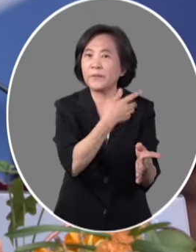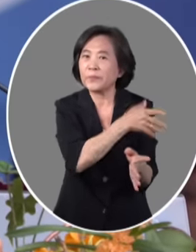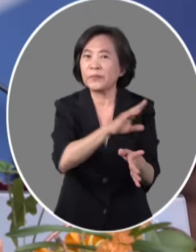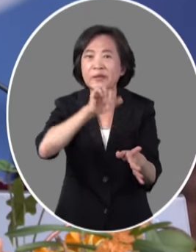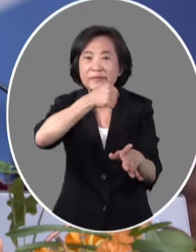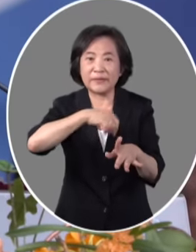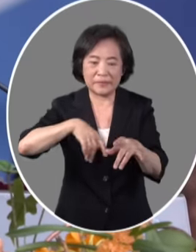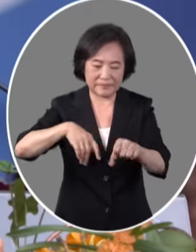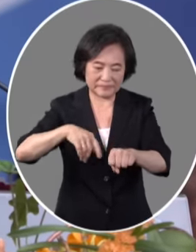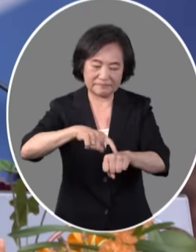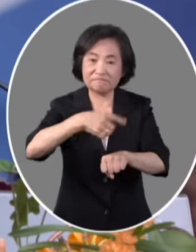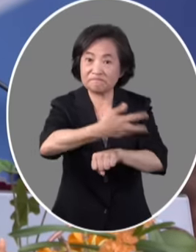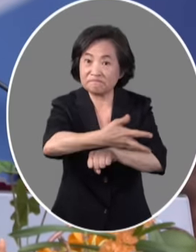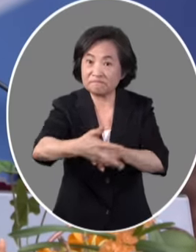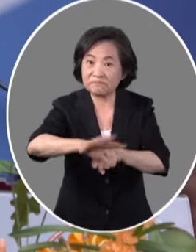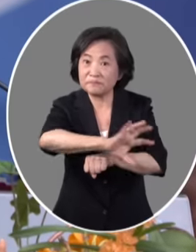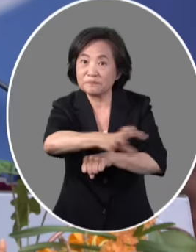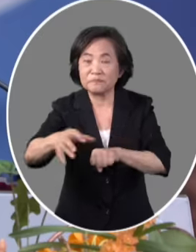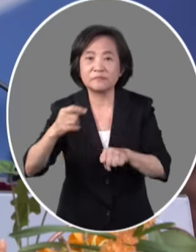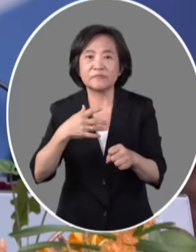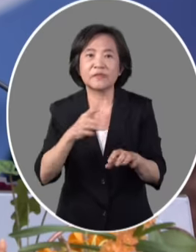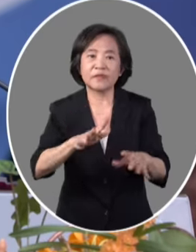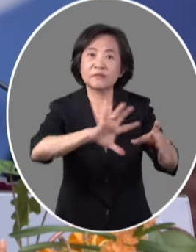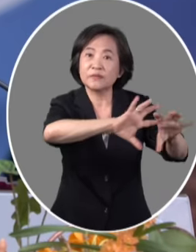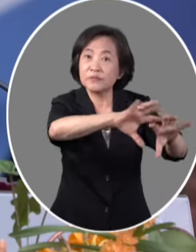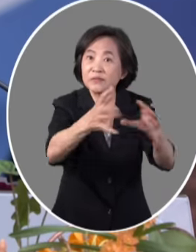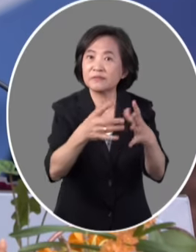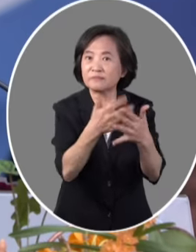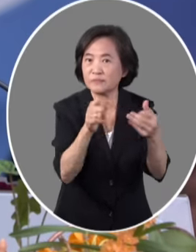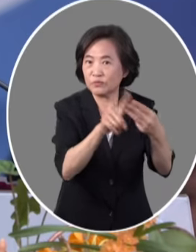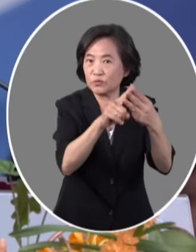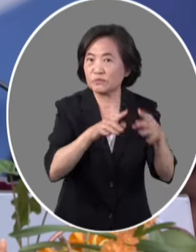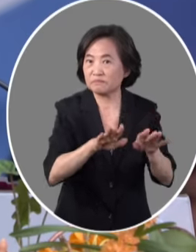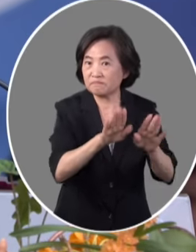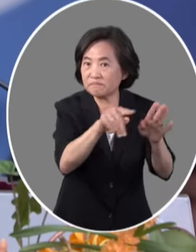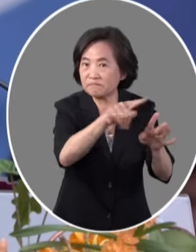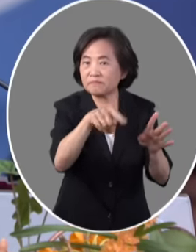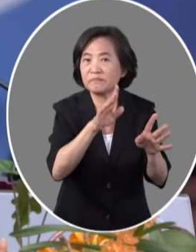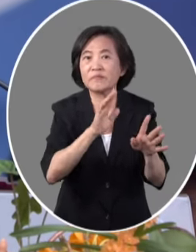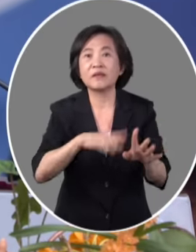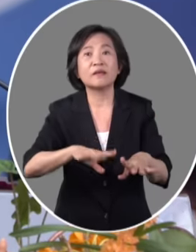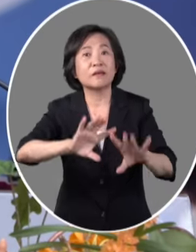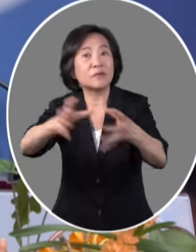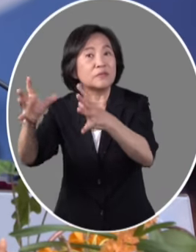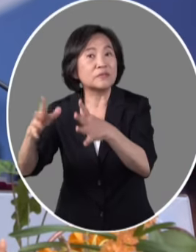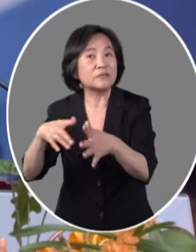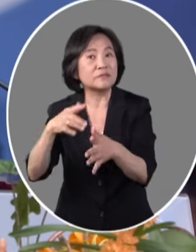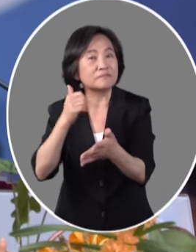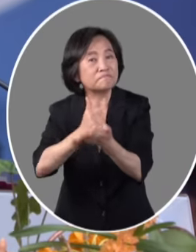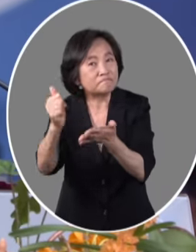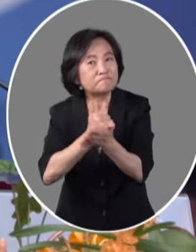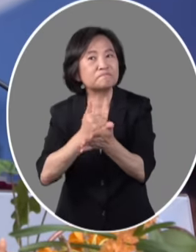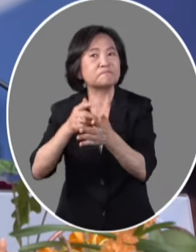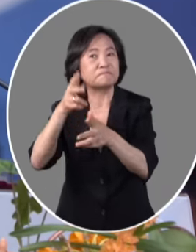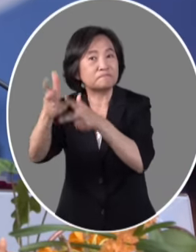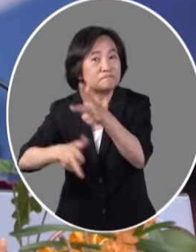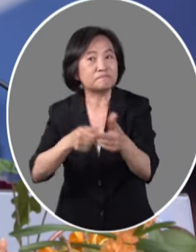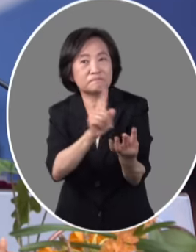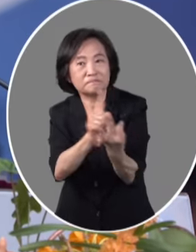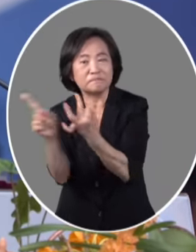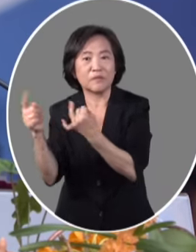略、全球民主发展或者国际供应链体系，我们都是最可